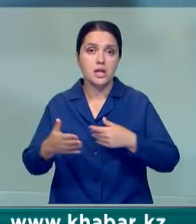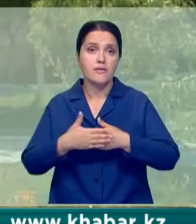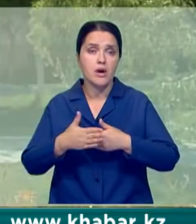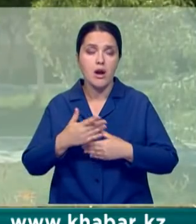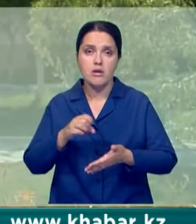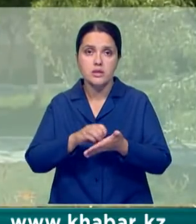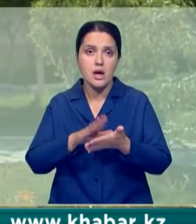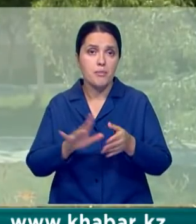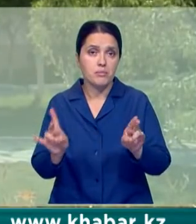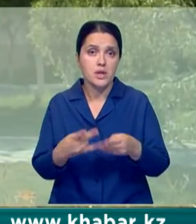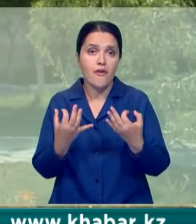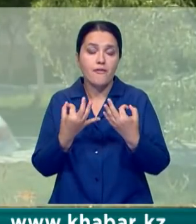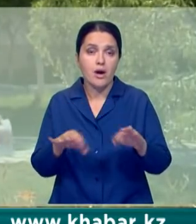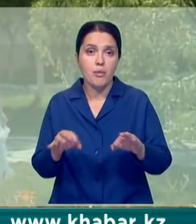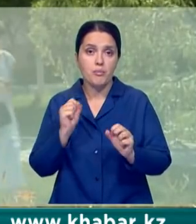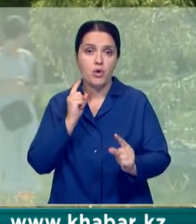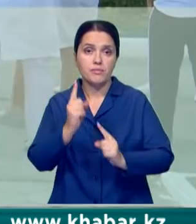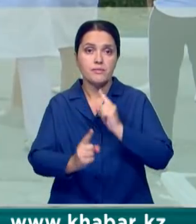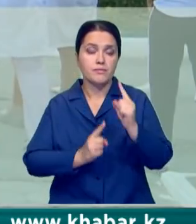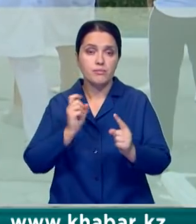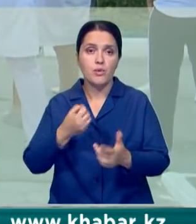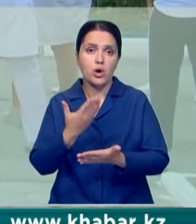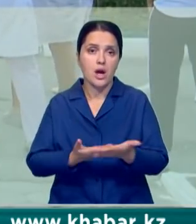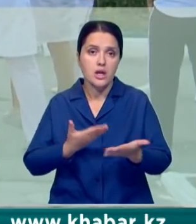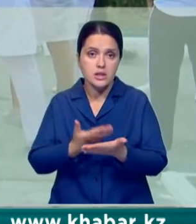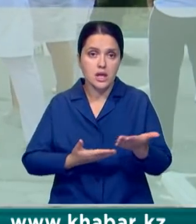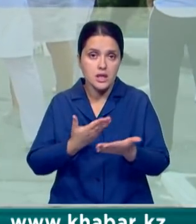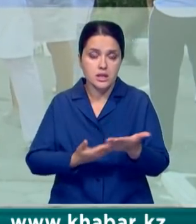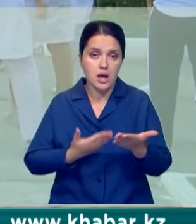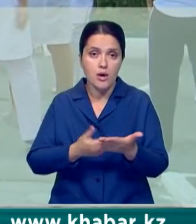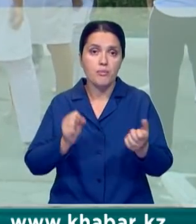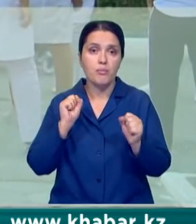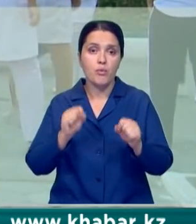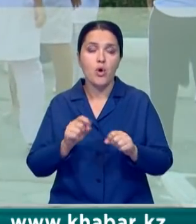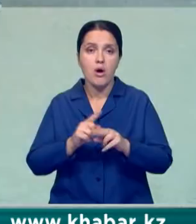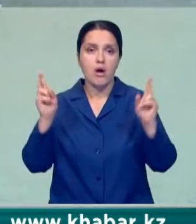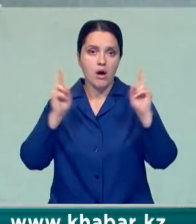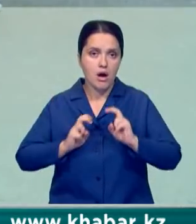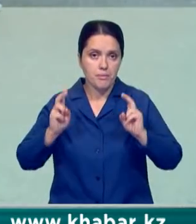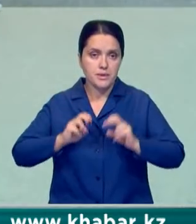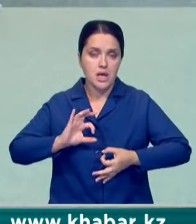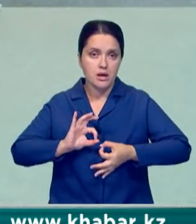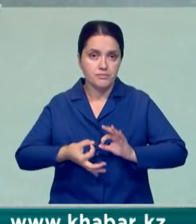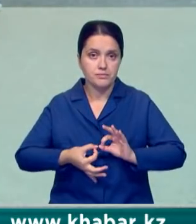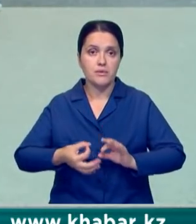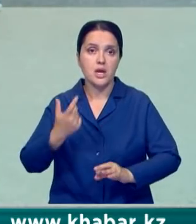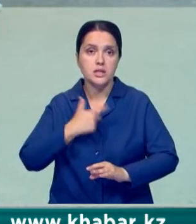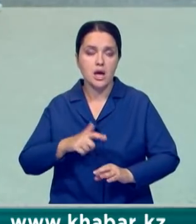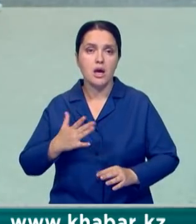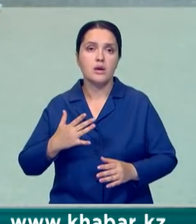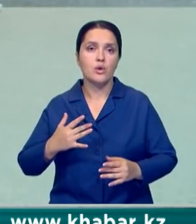житель областного центра получает не только консультации у специалистов узкого профиля но и проходят обследование